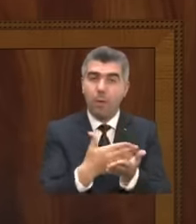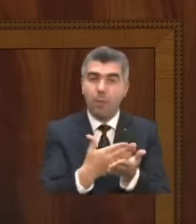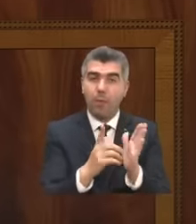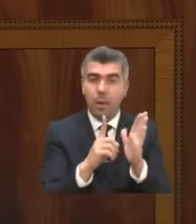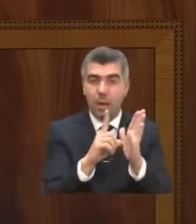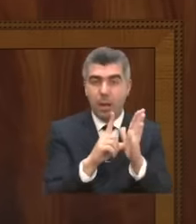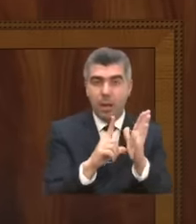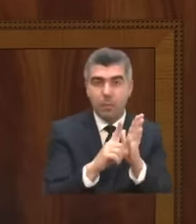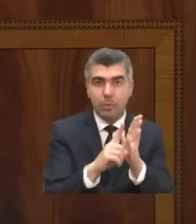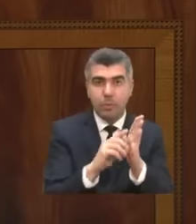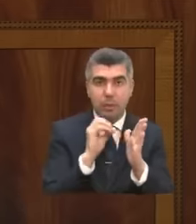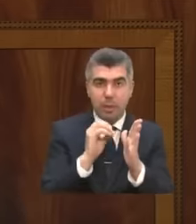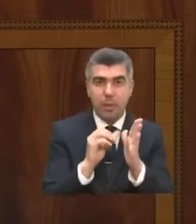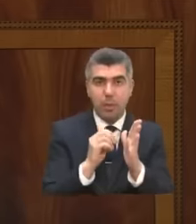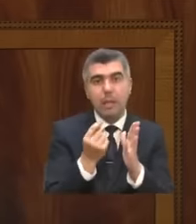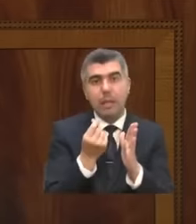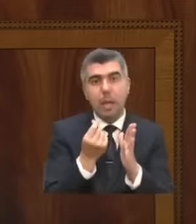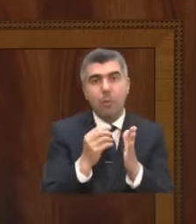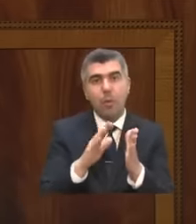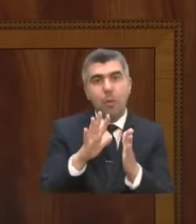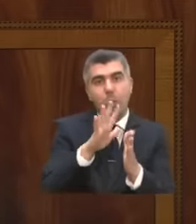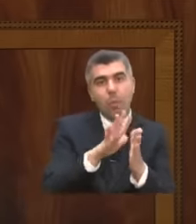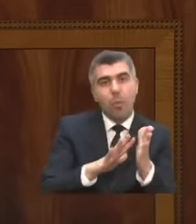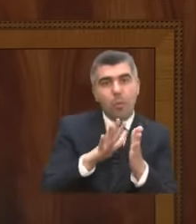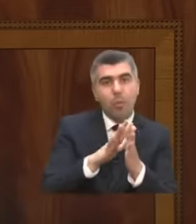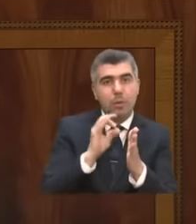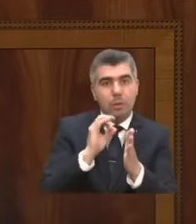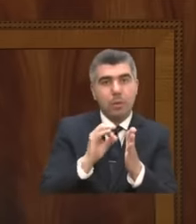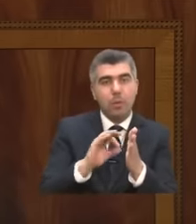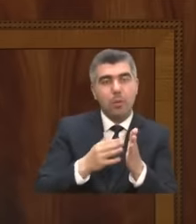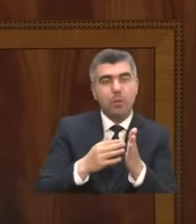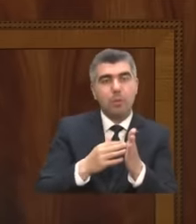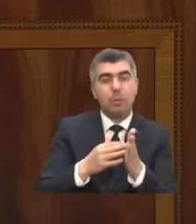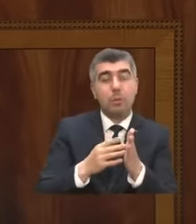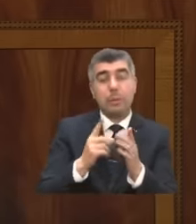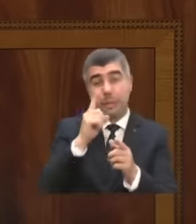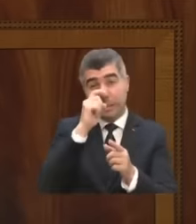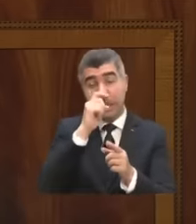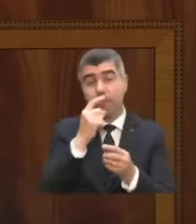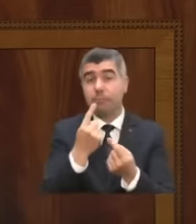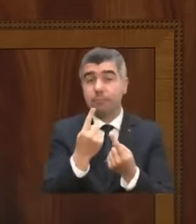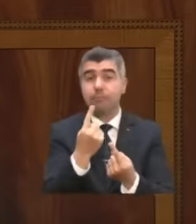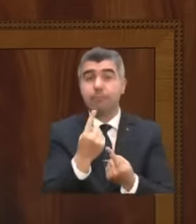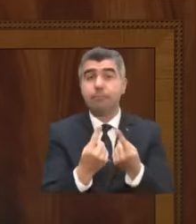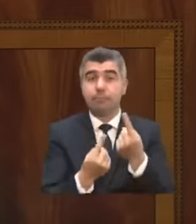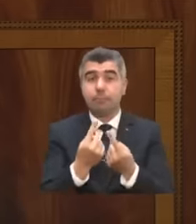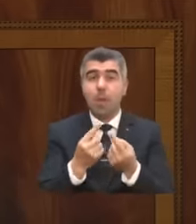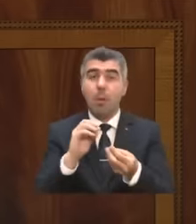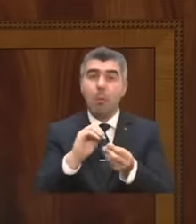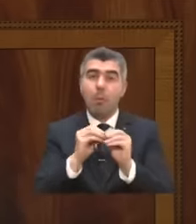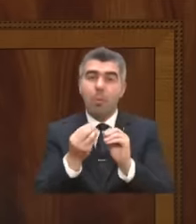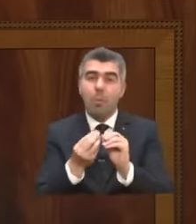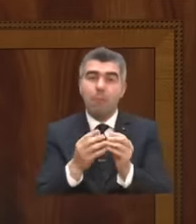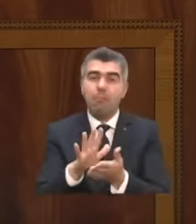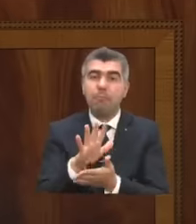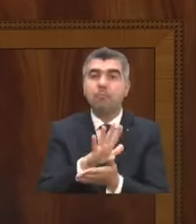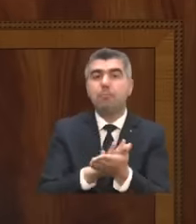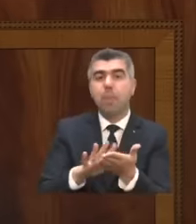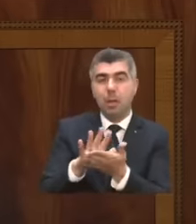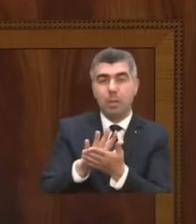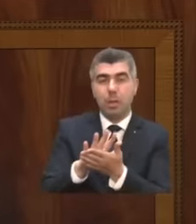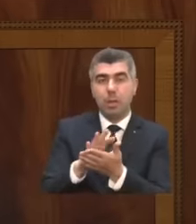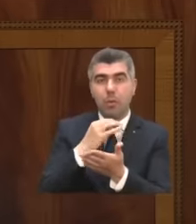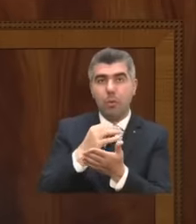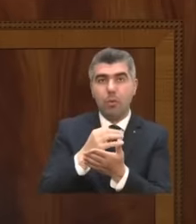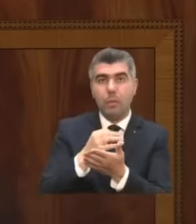القانون الكبرى ما بقى عندها ثمن. شنو وقع؟ كلهم لاحوا الزنقه وعملوا الزنقه بالكبرى، وطبعا ولينا في مشكل اكثر من الاول. فحذاري ثم